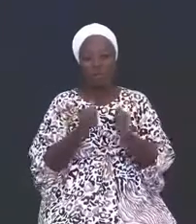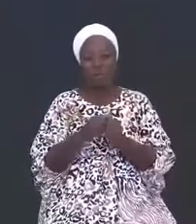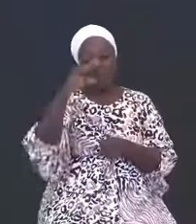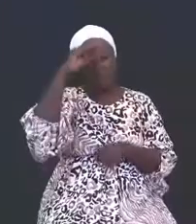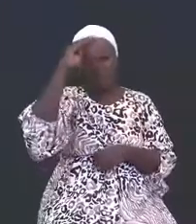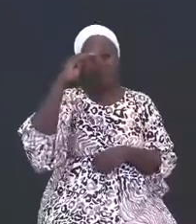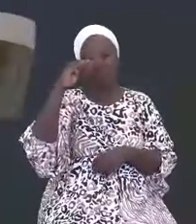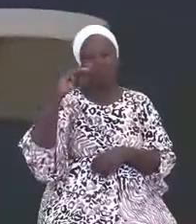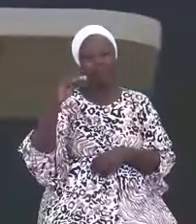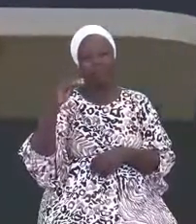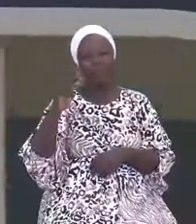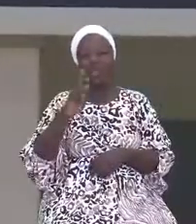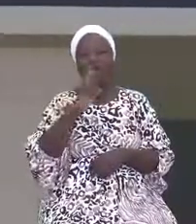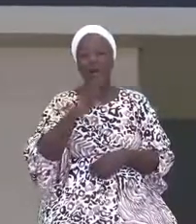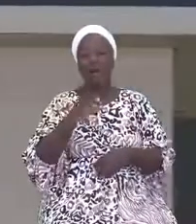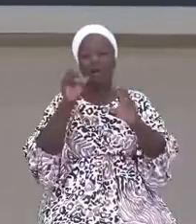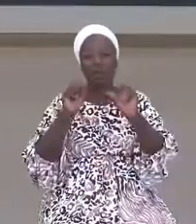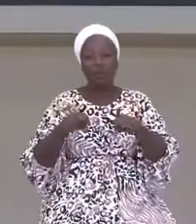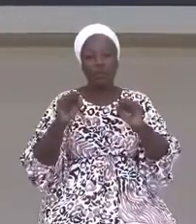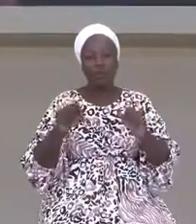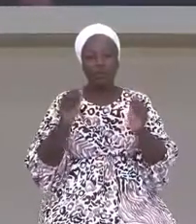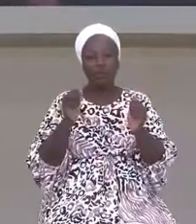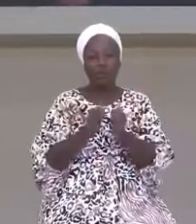impossible à Dieu